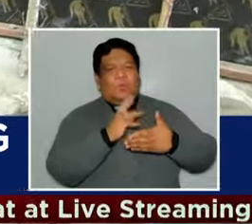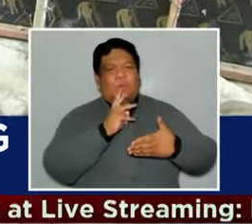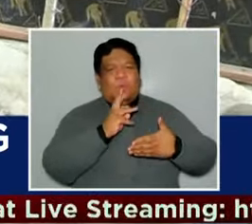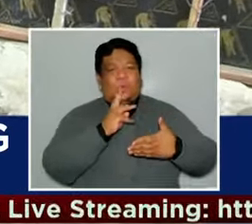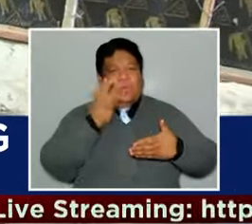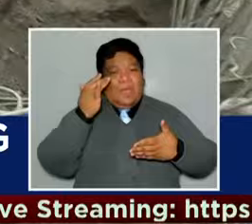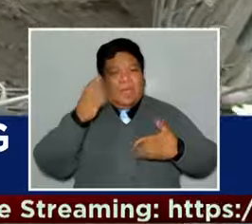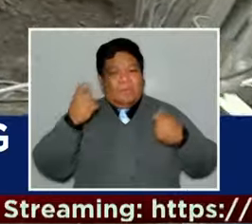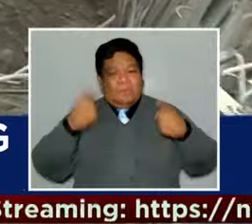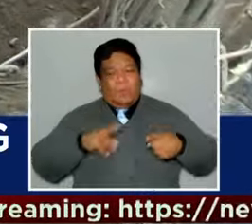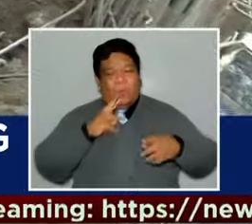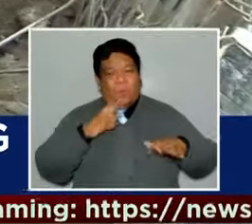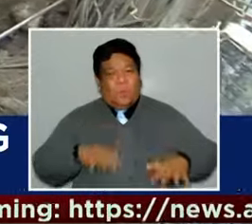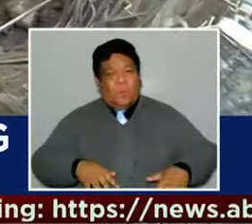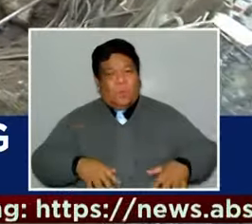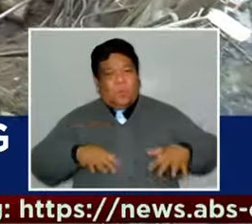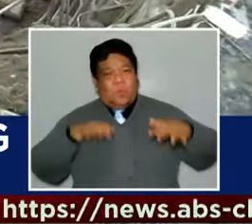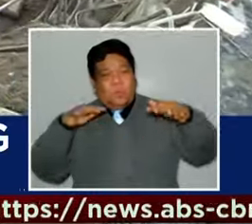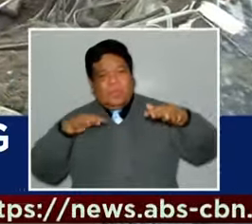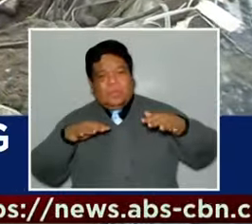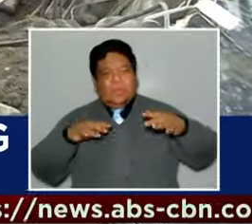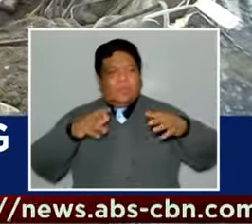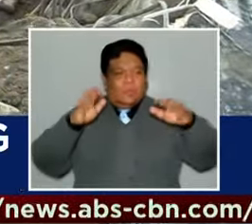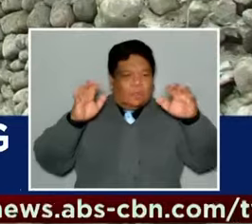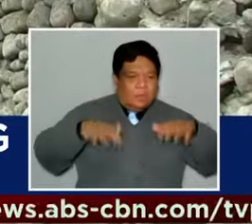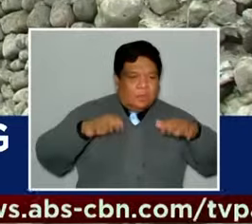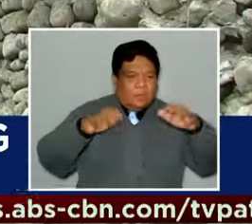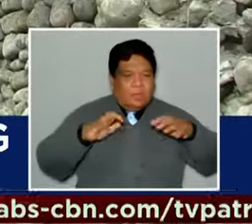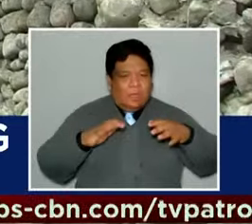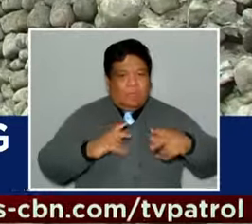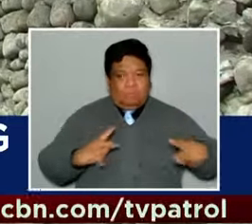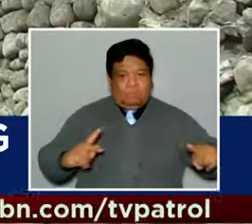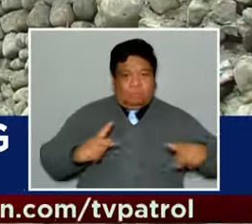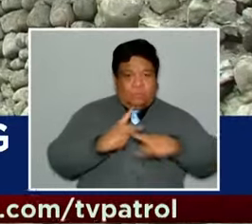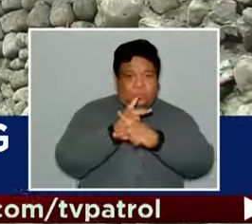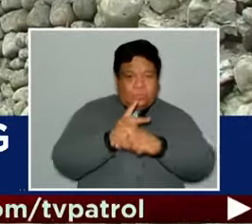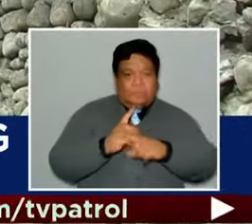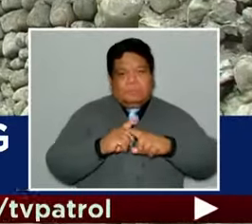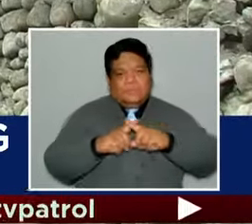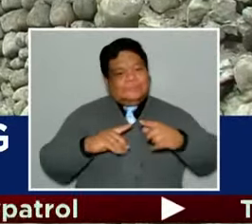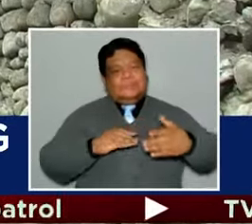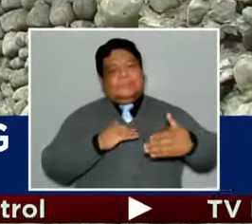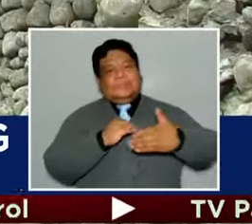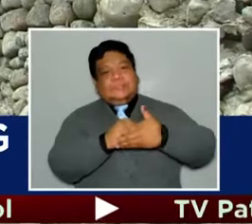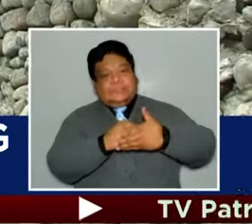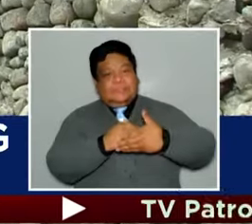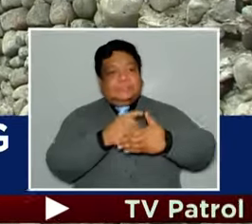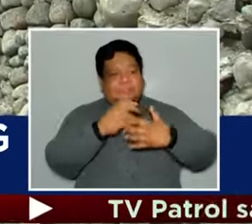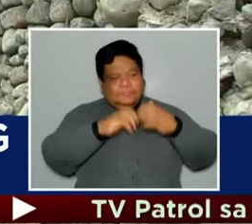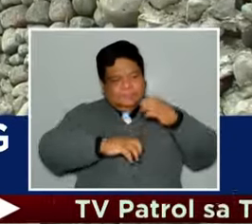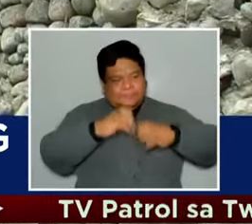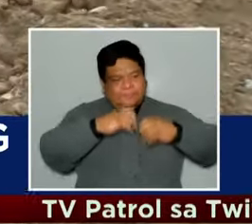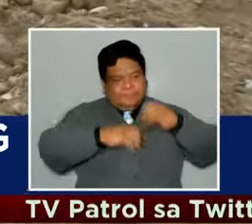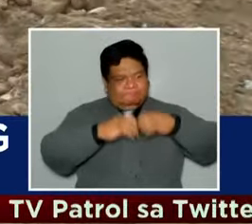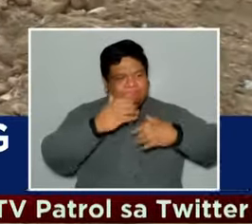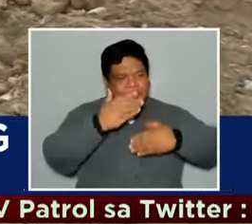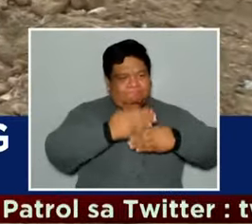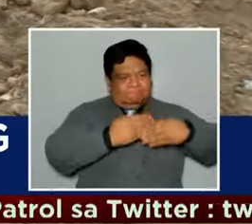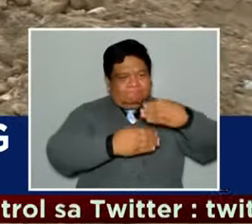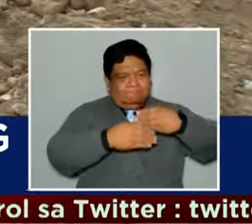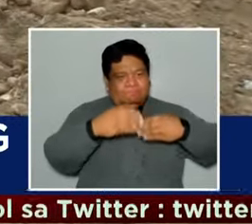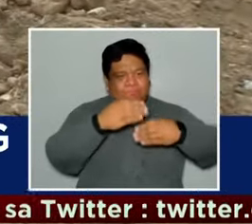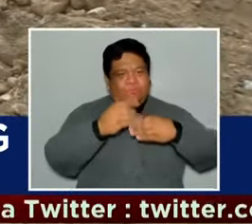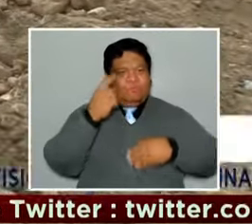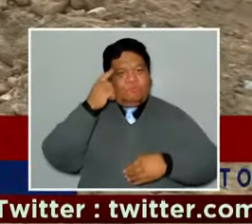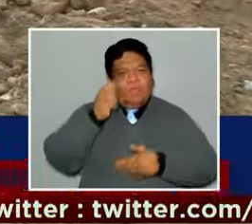at pag-ulan. Ito sana magpoprotekta sa pinagkukunan ng tubig at irigasyon ng higit 600 magsasaka. Pinamadali